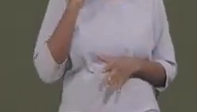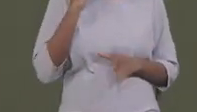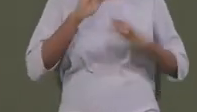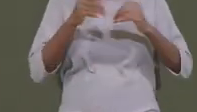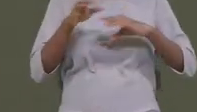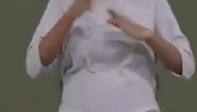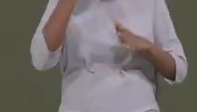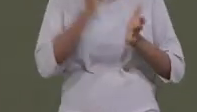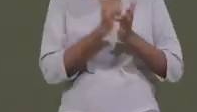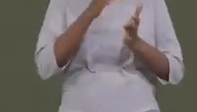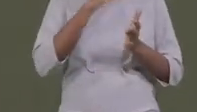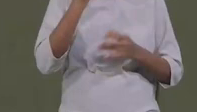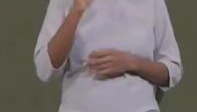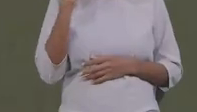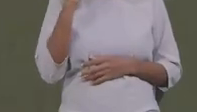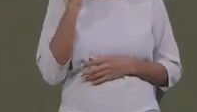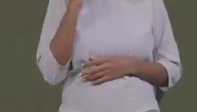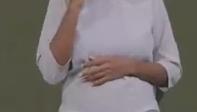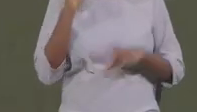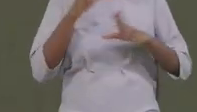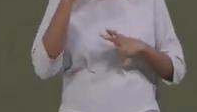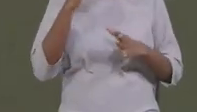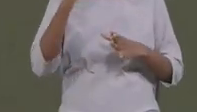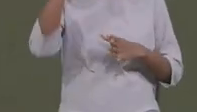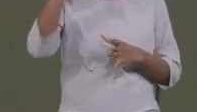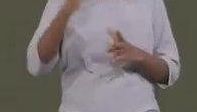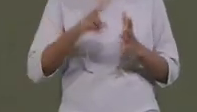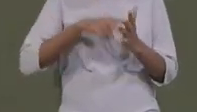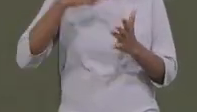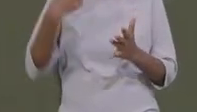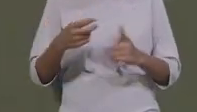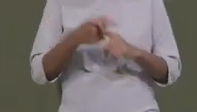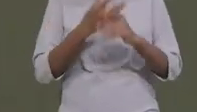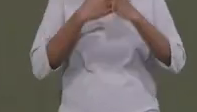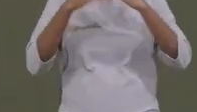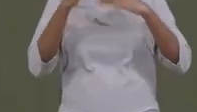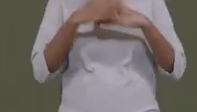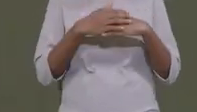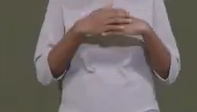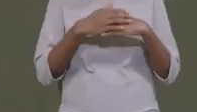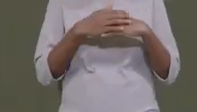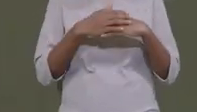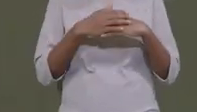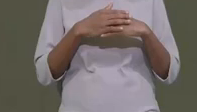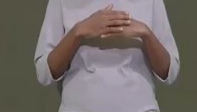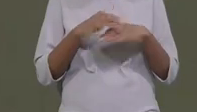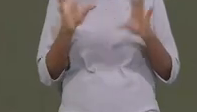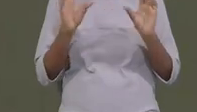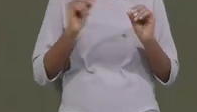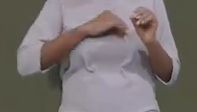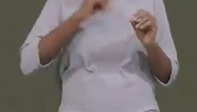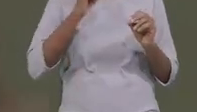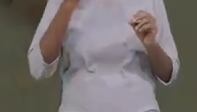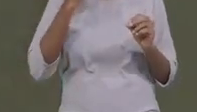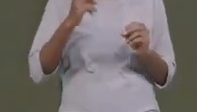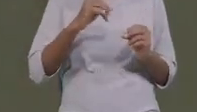fruits. Comment tu sais qu'il n'y a pas de fruits? Est-ce que tu as vu Satan tomber du ciel? Comme un éclair,